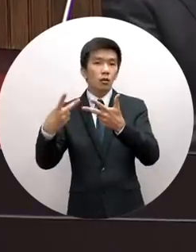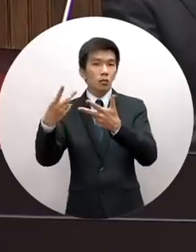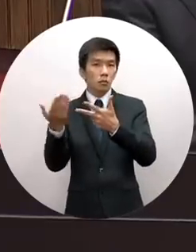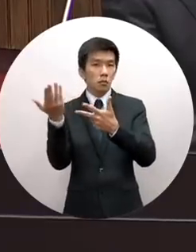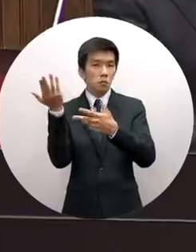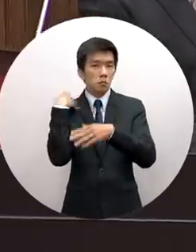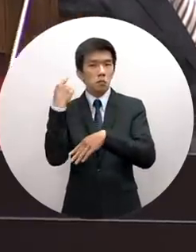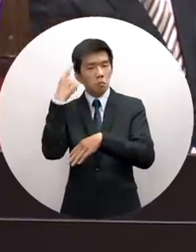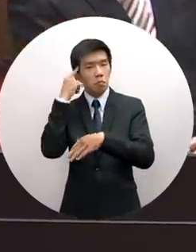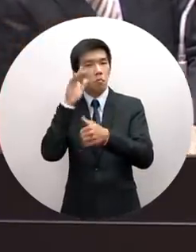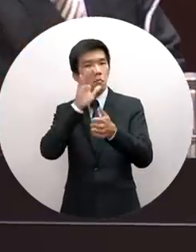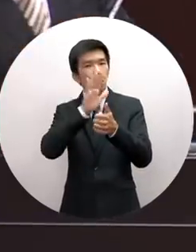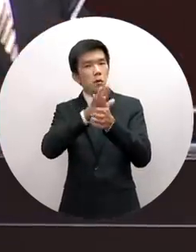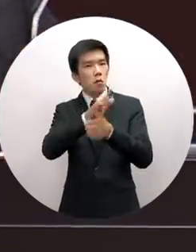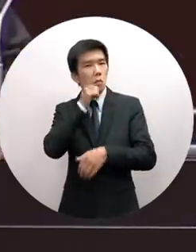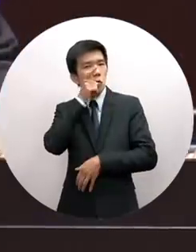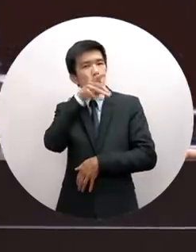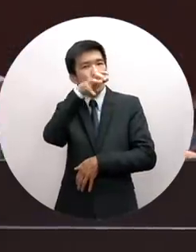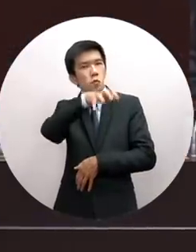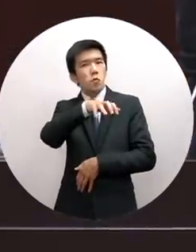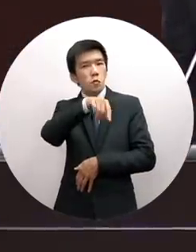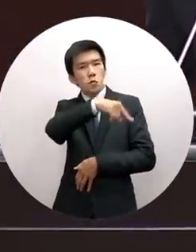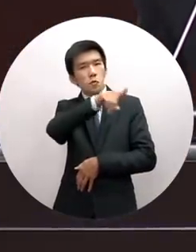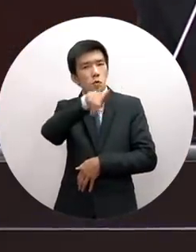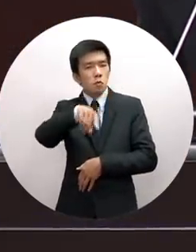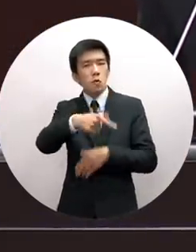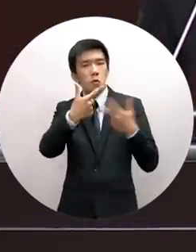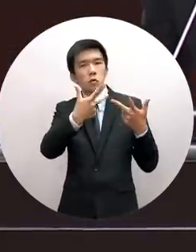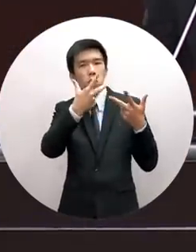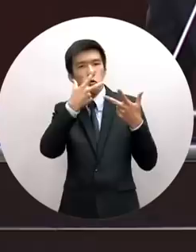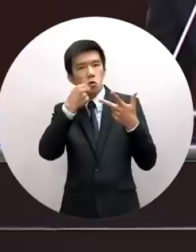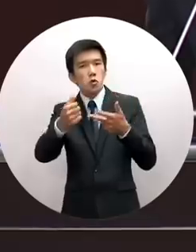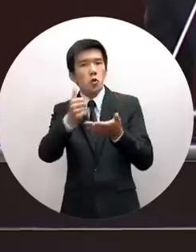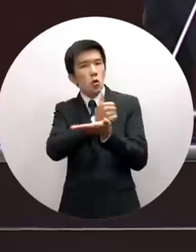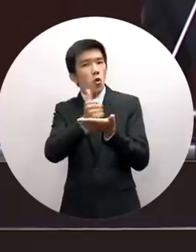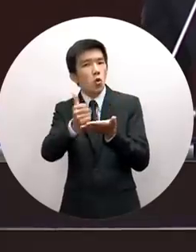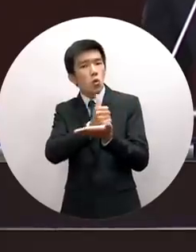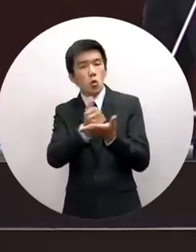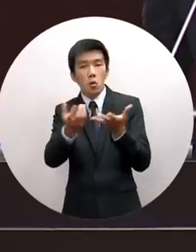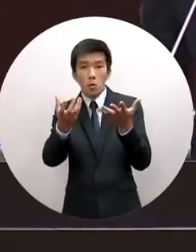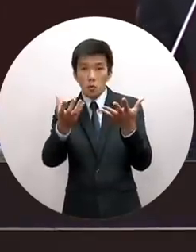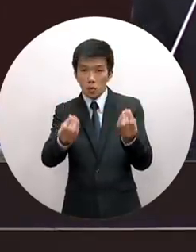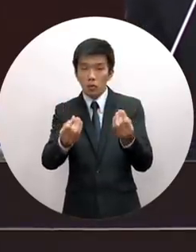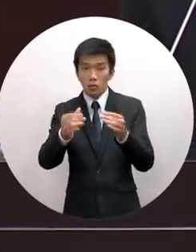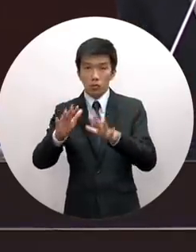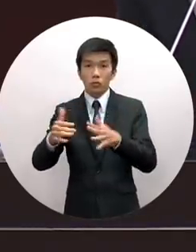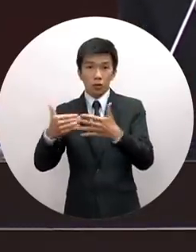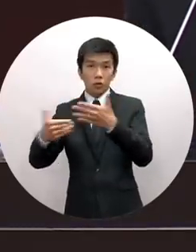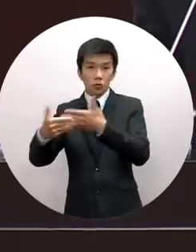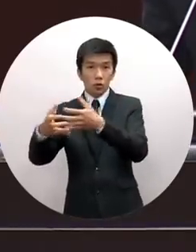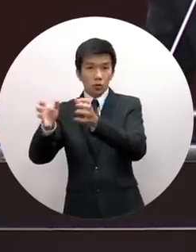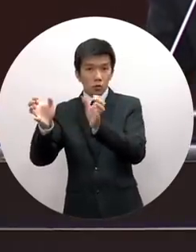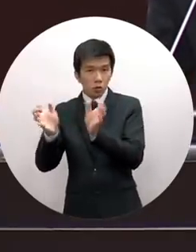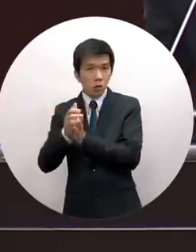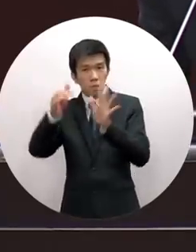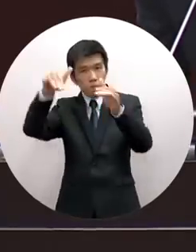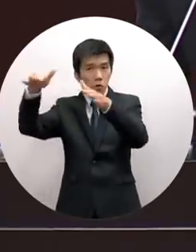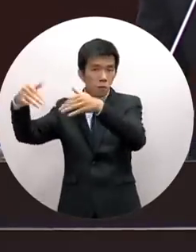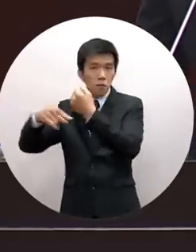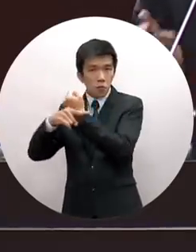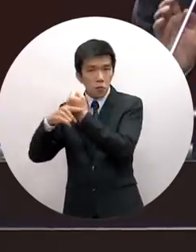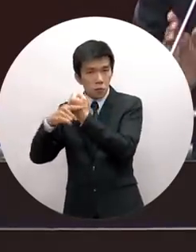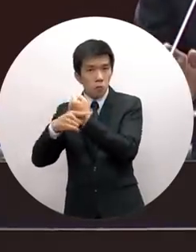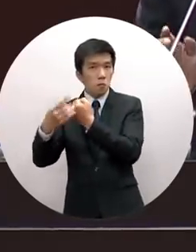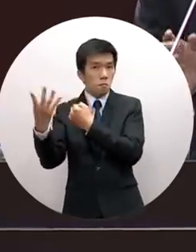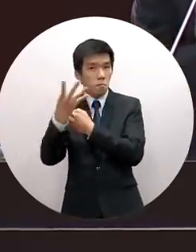了解决偏乡假日物流业者不送。那交通部林部长已经帮我们找到4个业者，我们都有公布电话。这